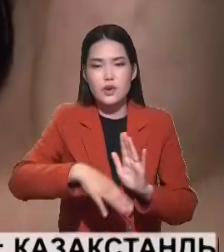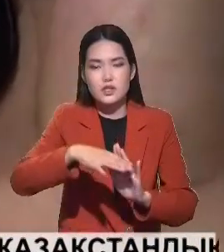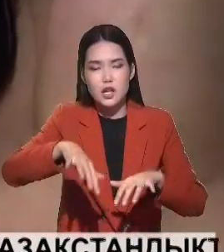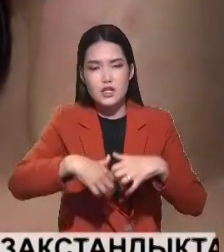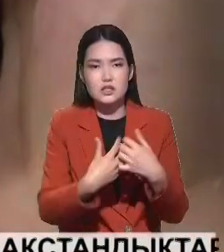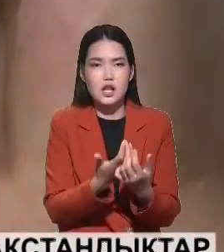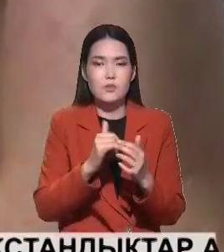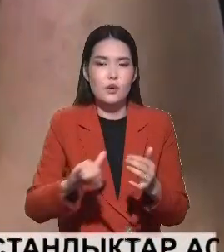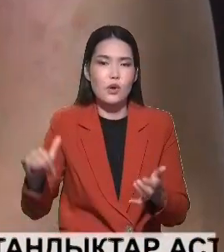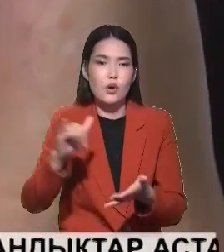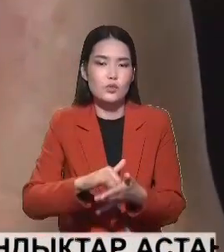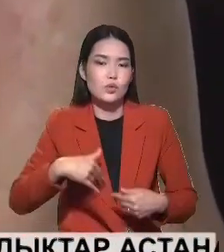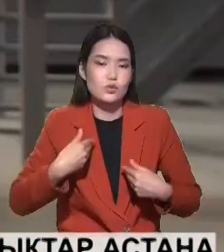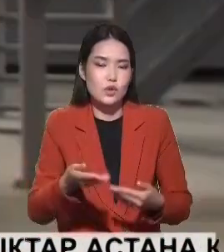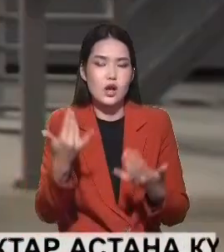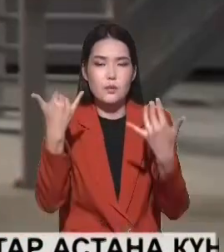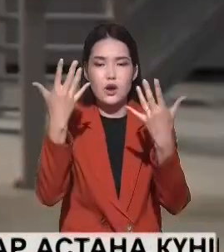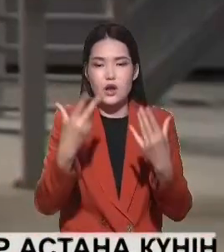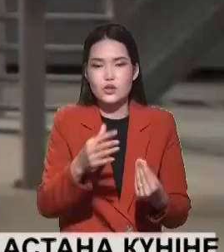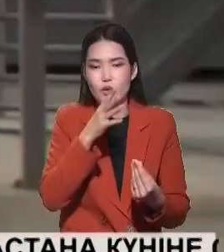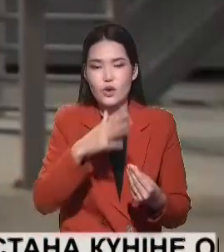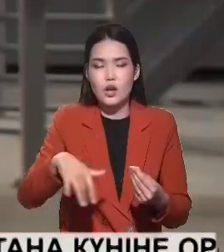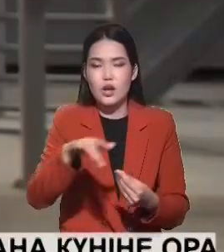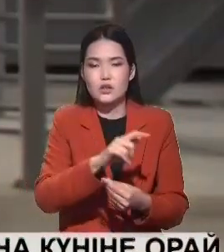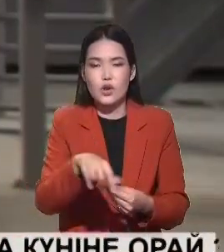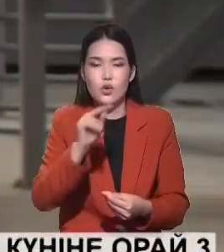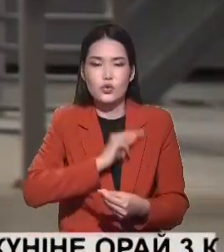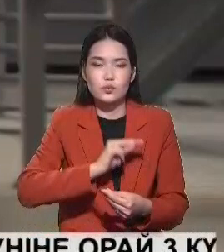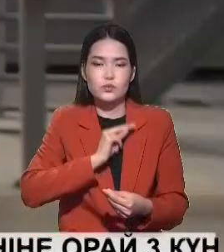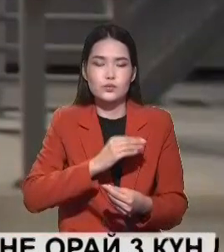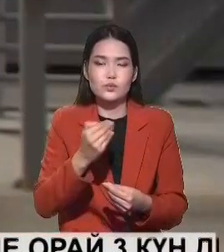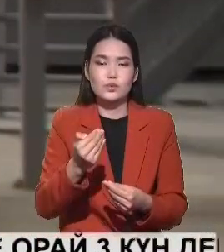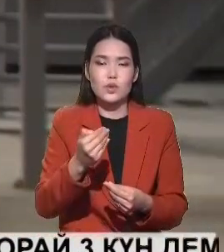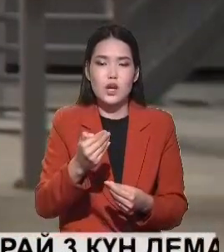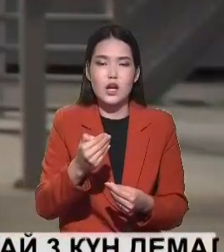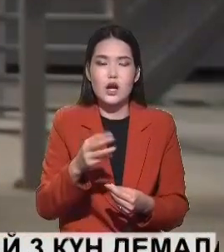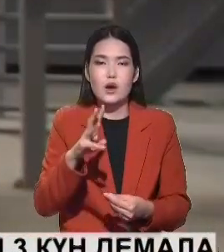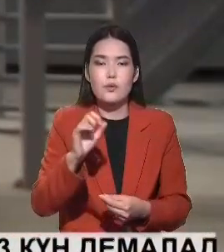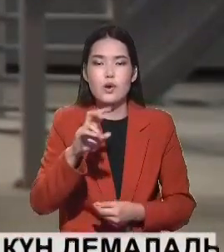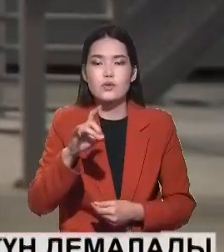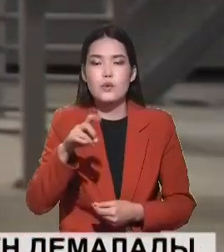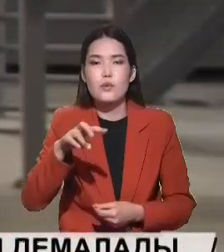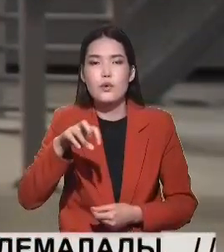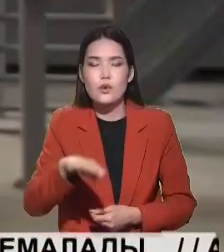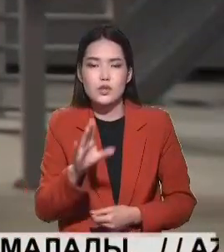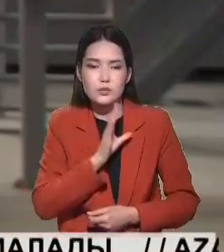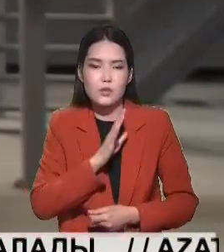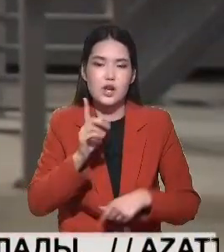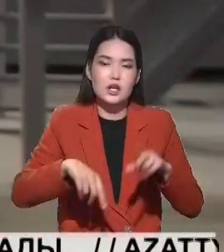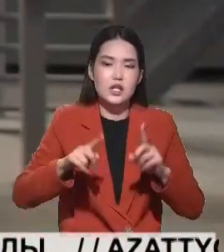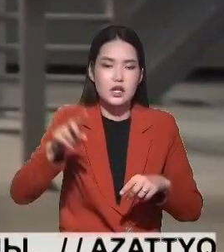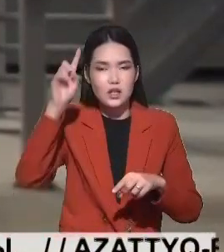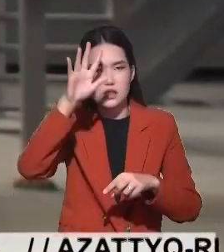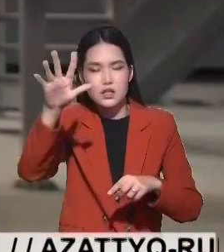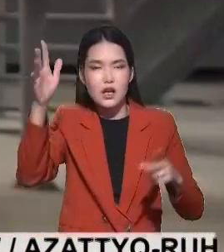өзгерістерді енгізуді ұсынды. Қазіргі уақытта біздерде қаламызда жұмыс жасап жатқан монополистер бол, сол монополистерде кейбір